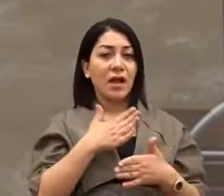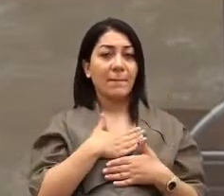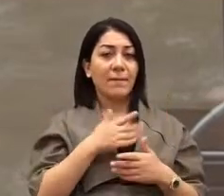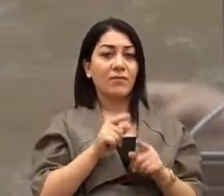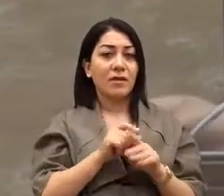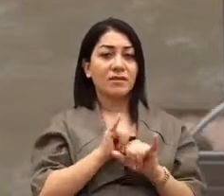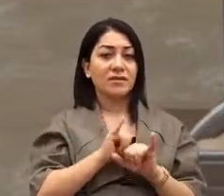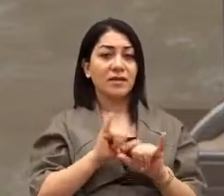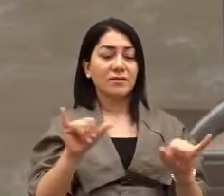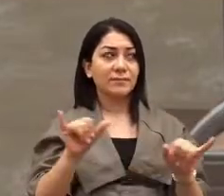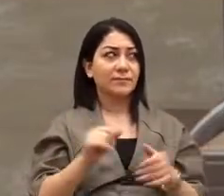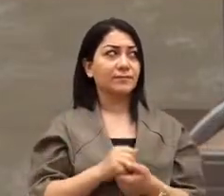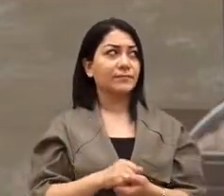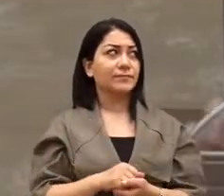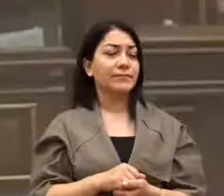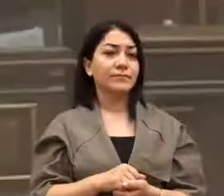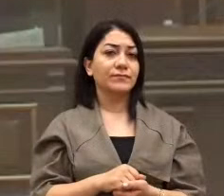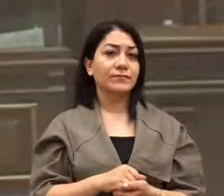կամավորությունը ընդլայնել։